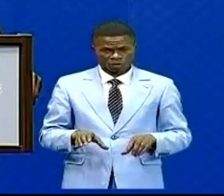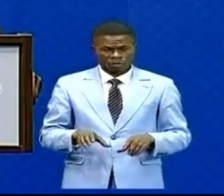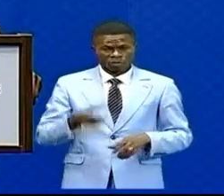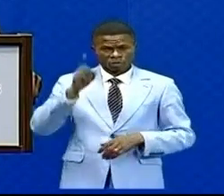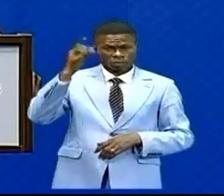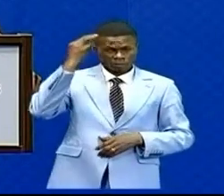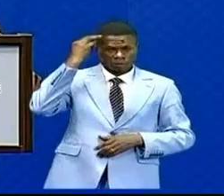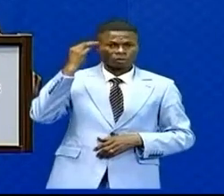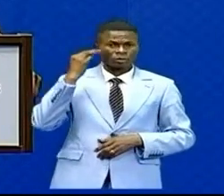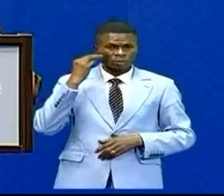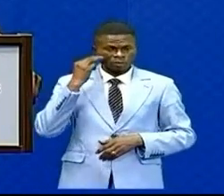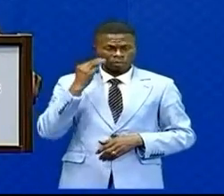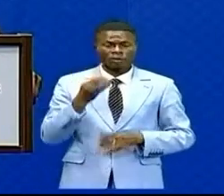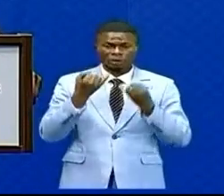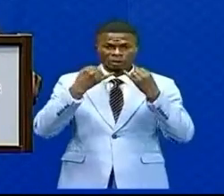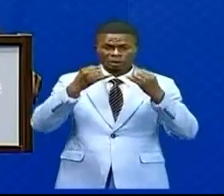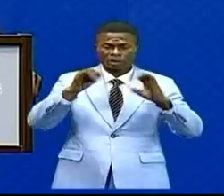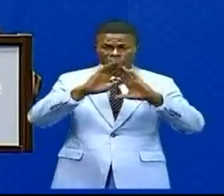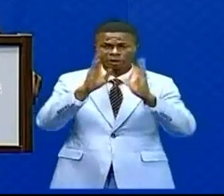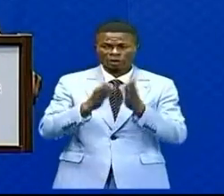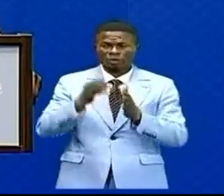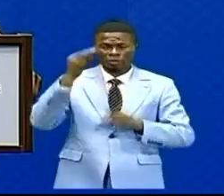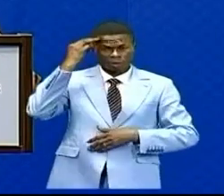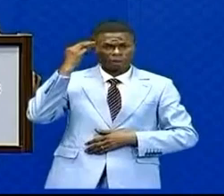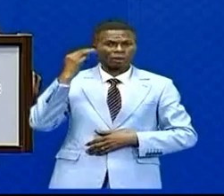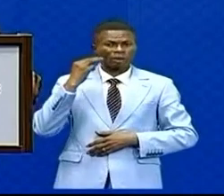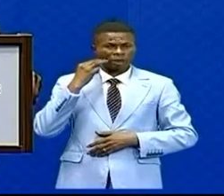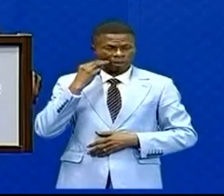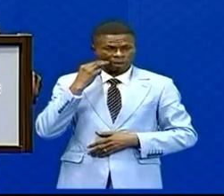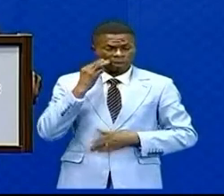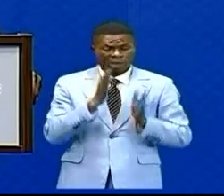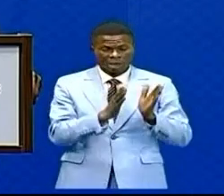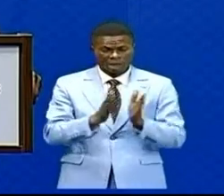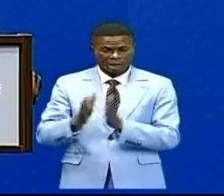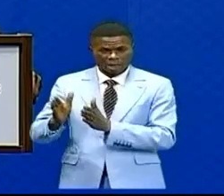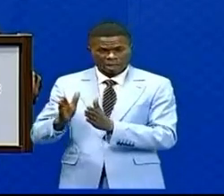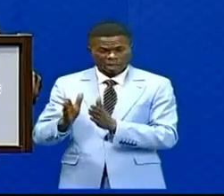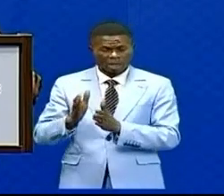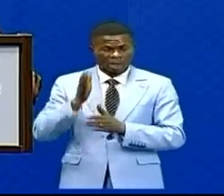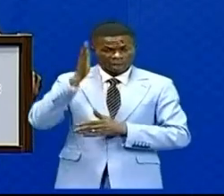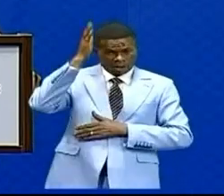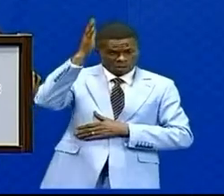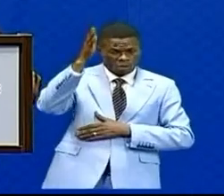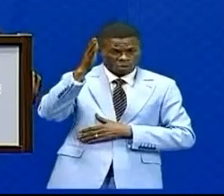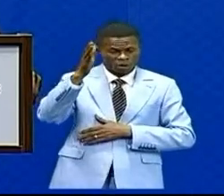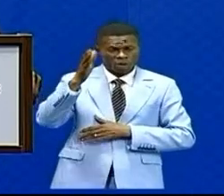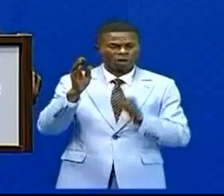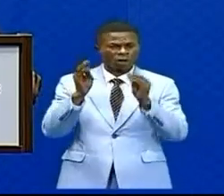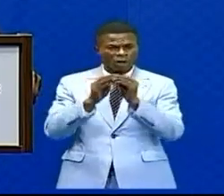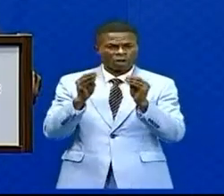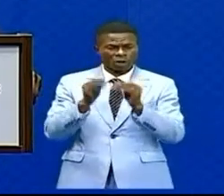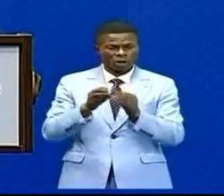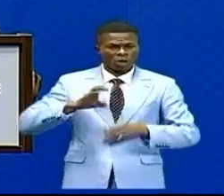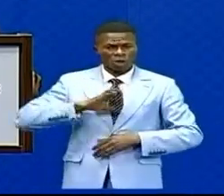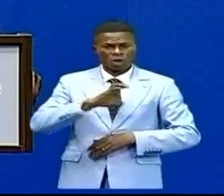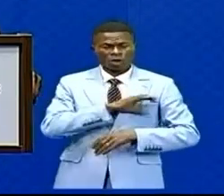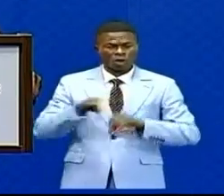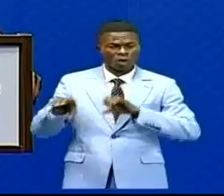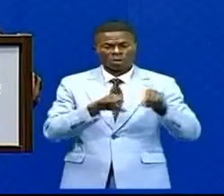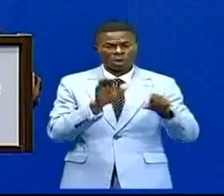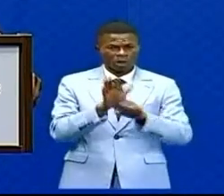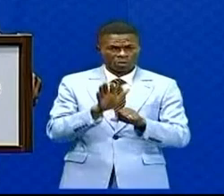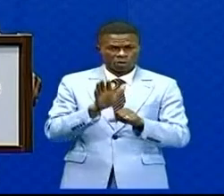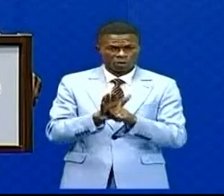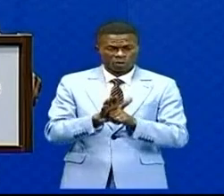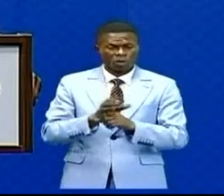Premier ministre a informé le Conseil qu'il envisage la tenue prochaine d'une réunion du comité multisectoriel